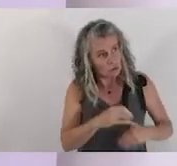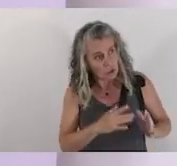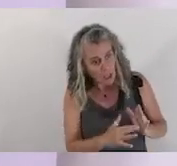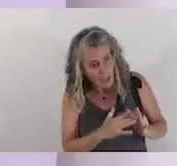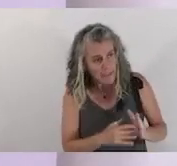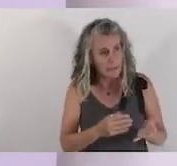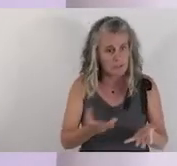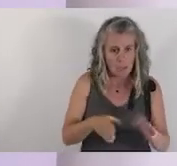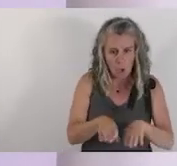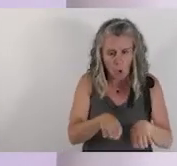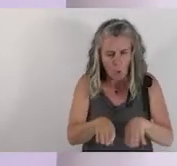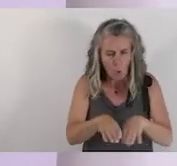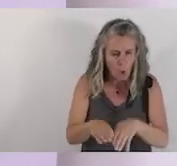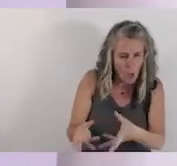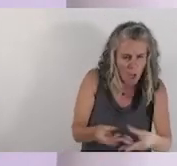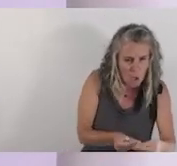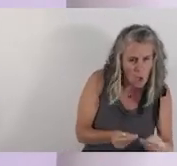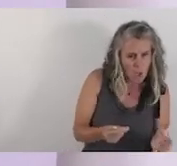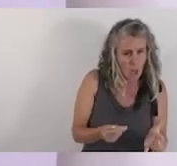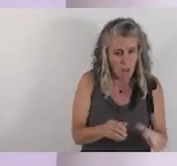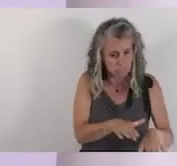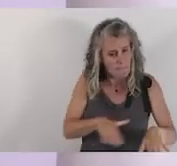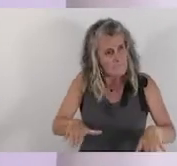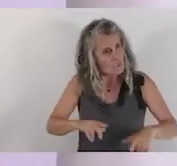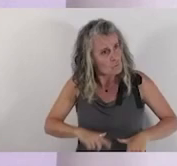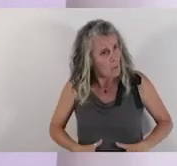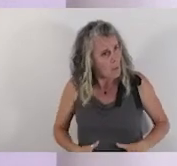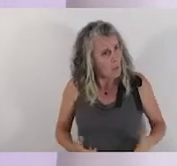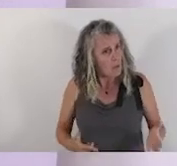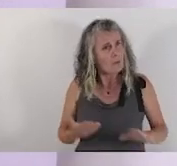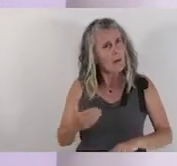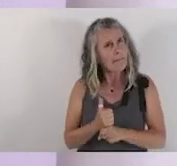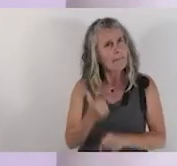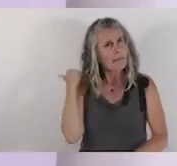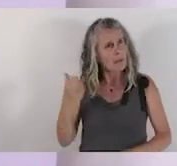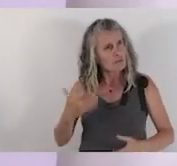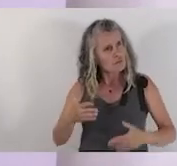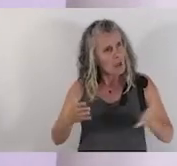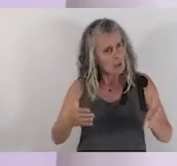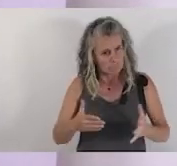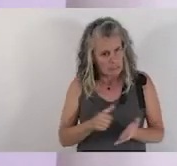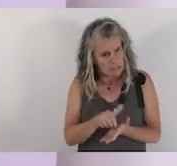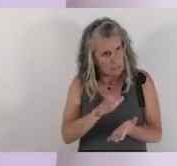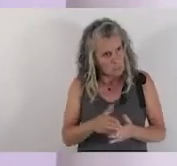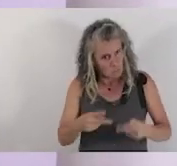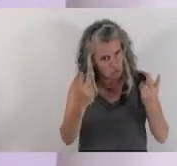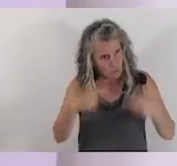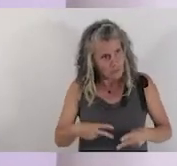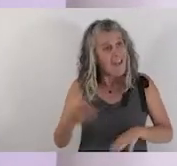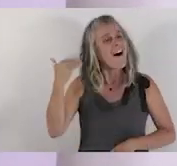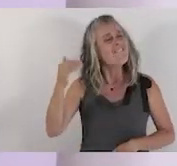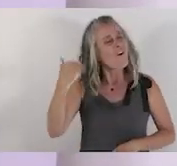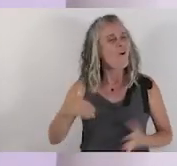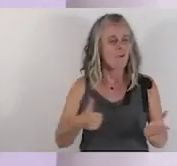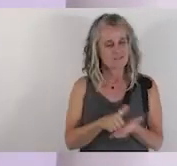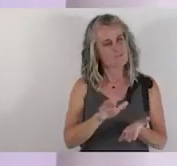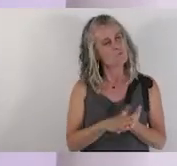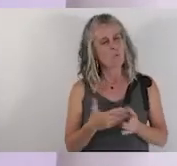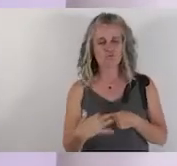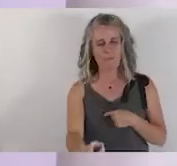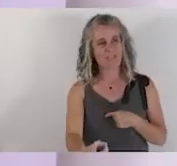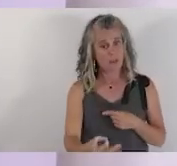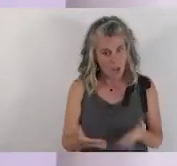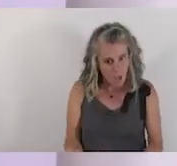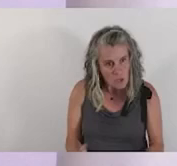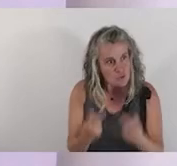modes d'accueil du périscolaire, l'année dernière on est passé à l'inscription à la journée pour le périscolaire, alors qu'avant on était à la semaine, ce qui était un énorme coût pour les familles.